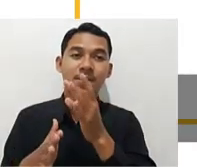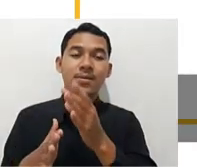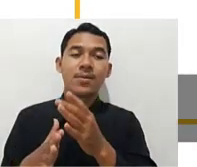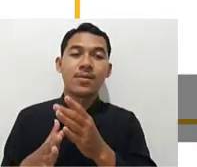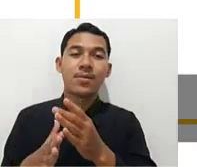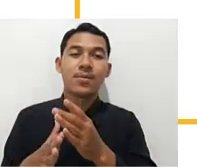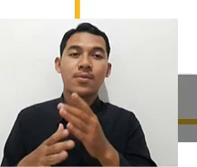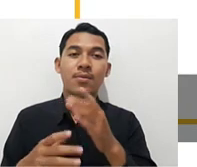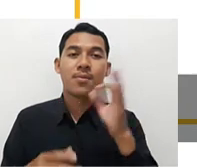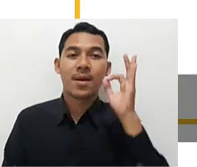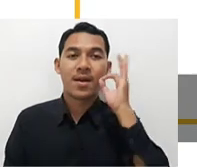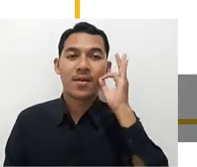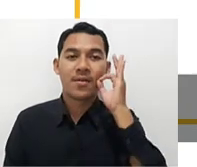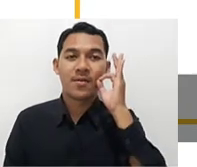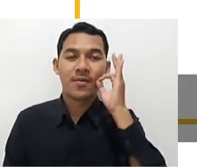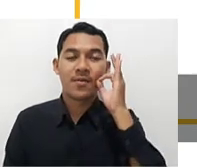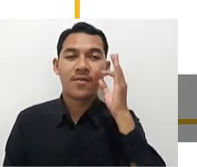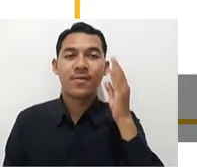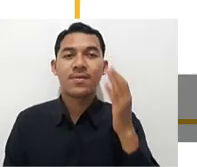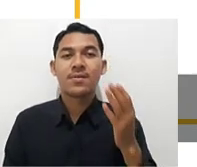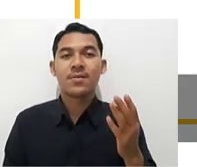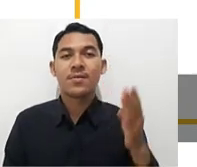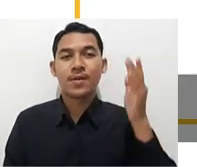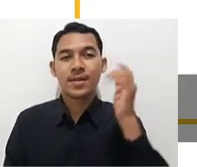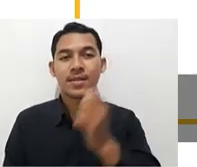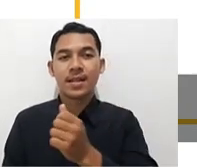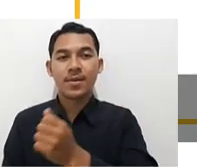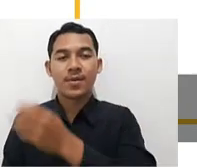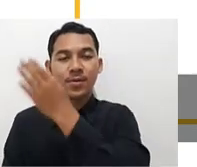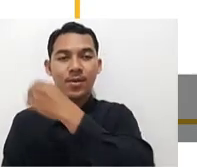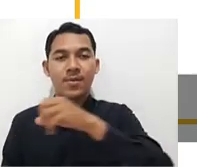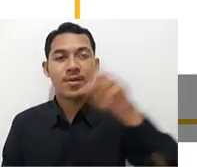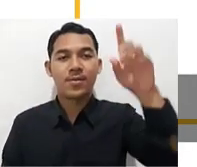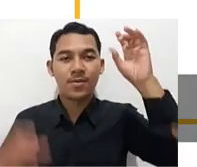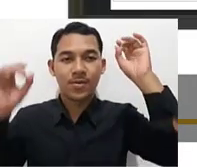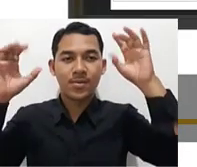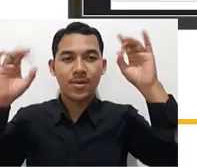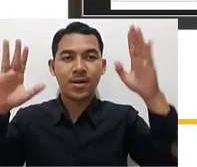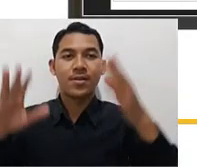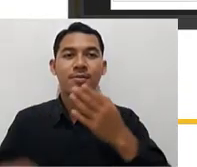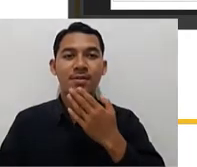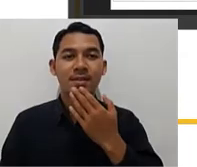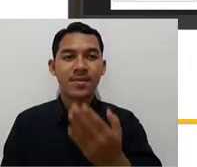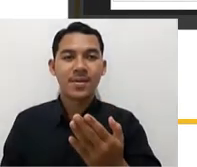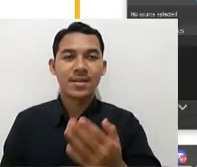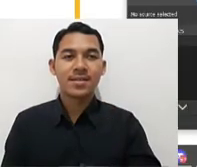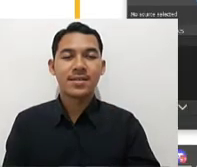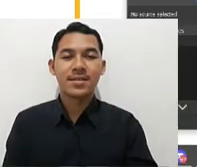lebihnya mohon maaf. Sekian dan terima kasih. Wassalamualaikum warahmatullahi wabarakatuh.